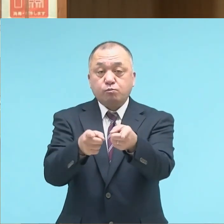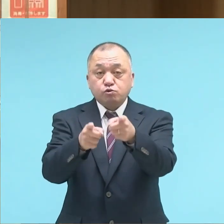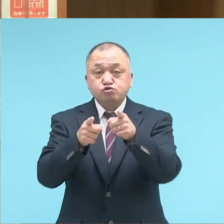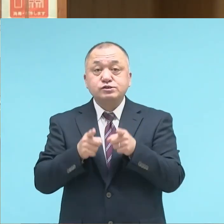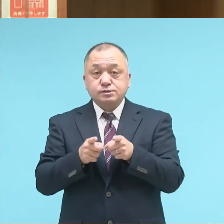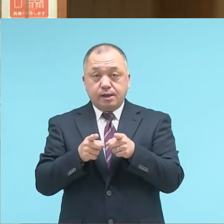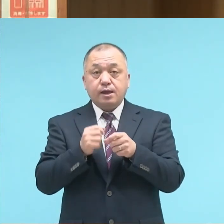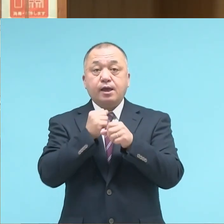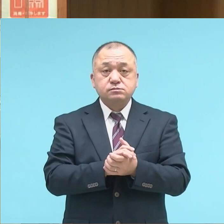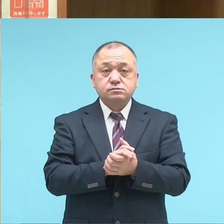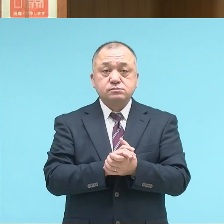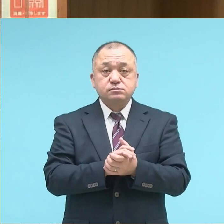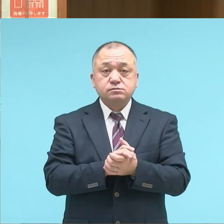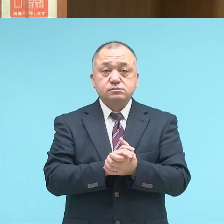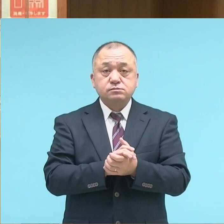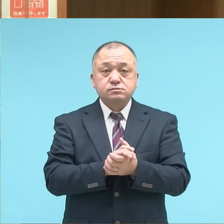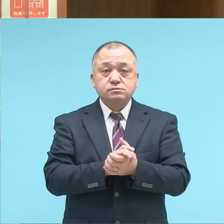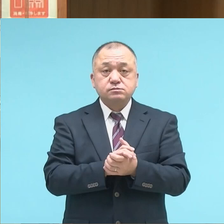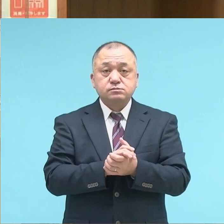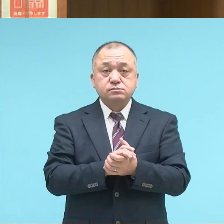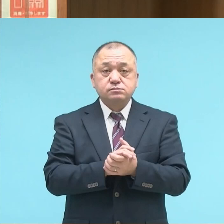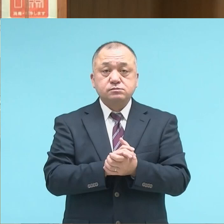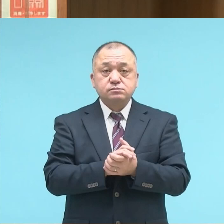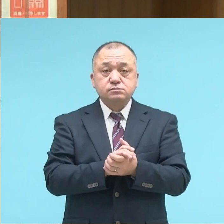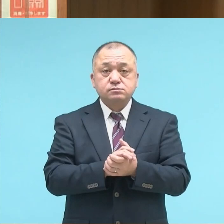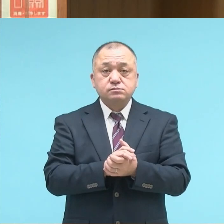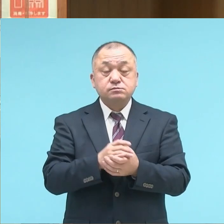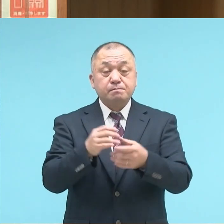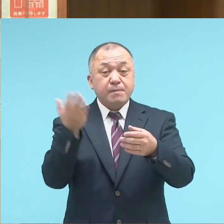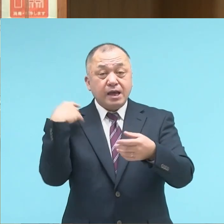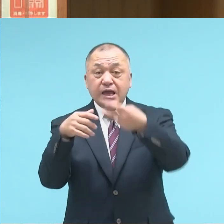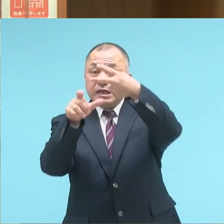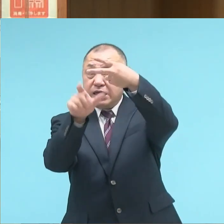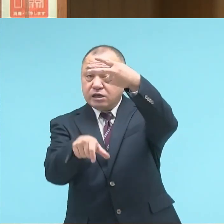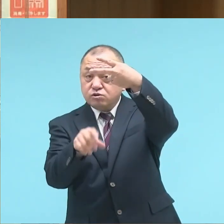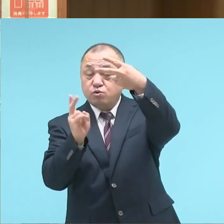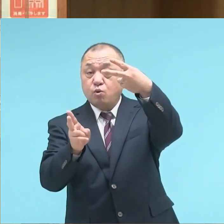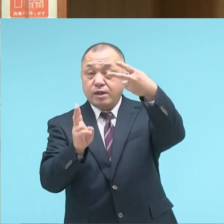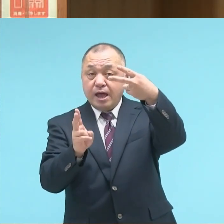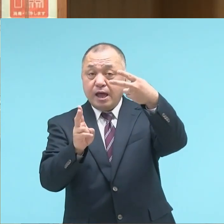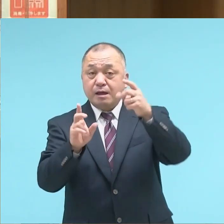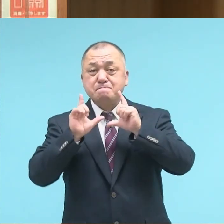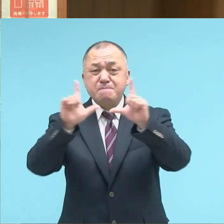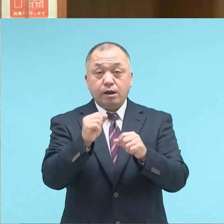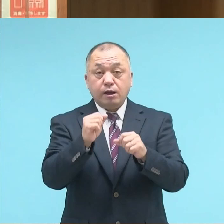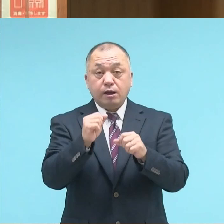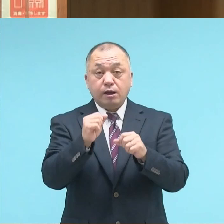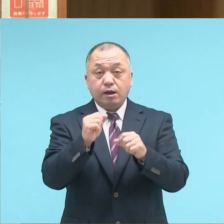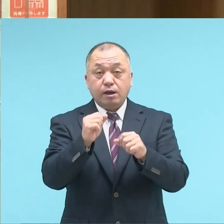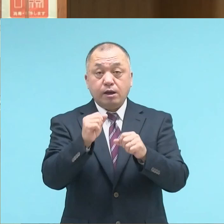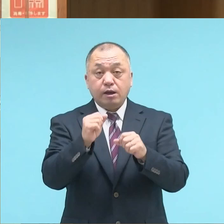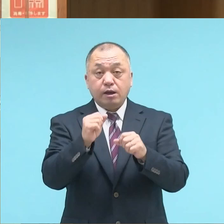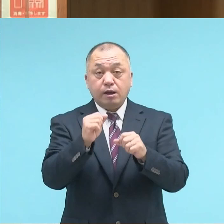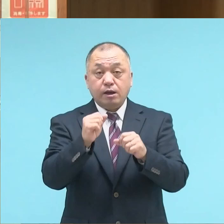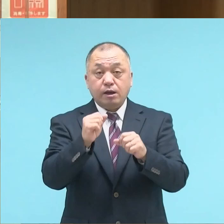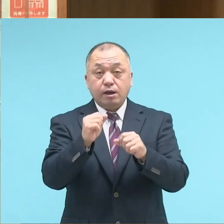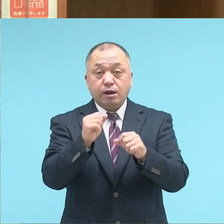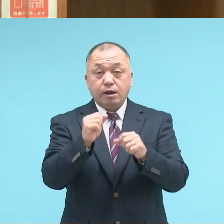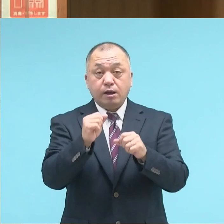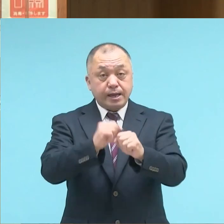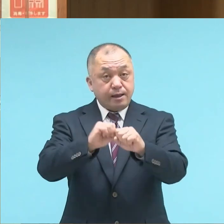それは行われるものというふうに考えています。 ということは、かつて2月のようなああいうメッセージとしての緊急事態宣言というのはもうや